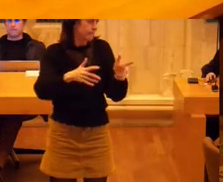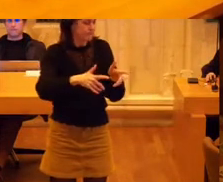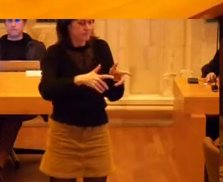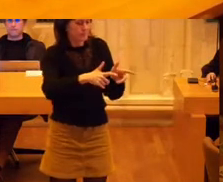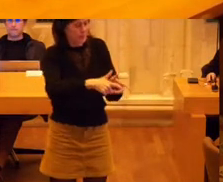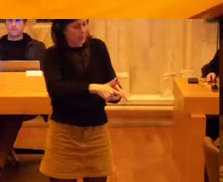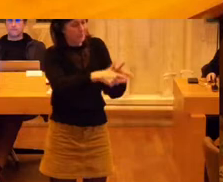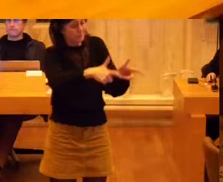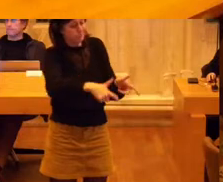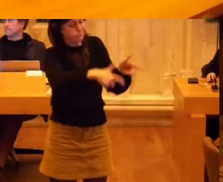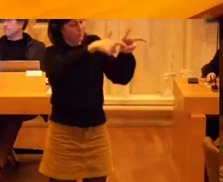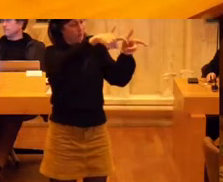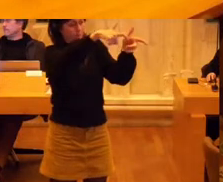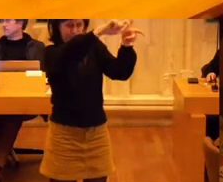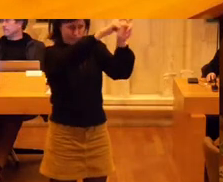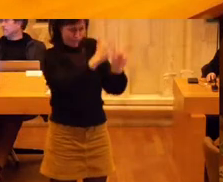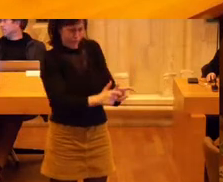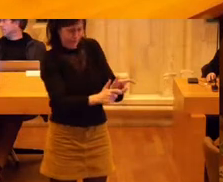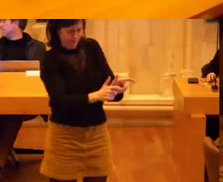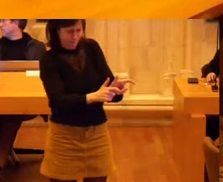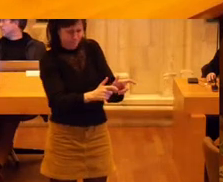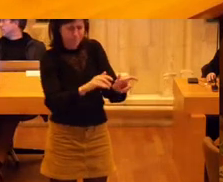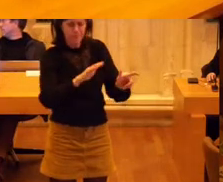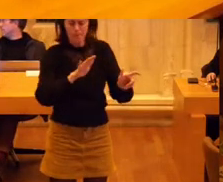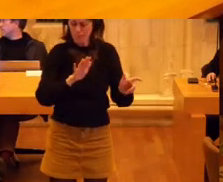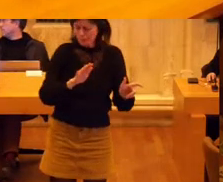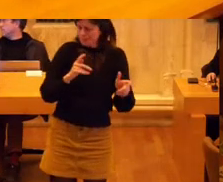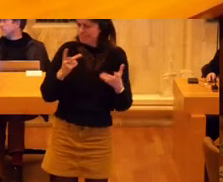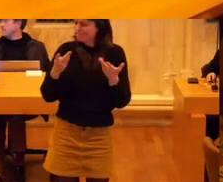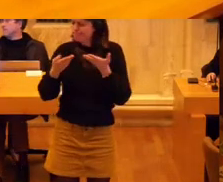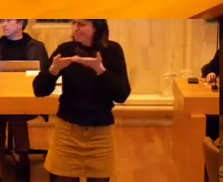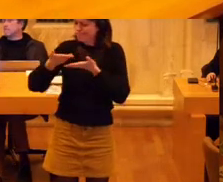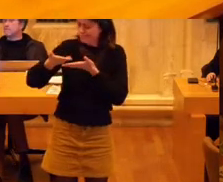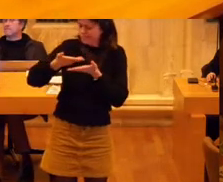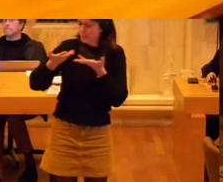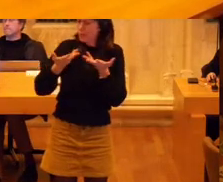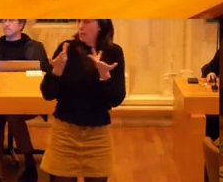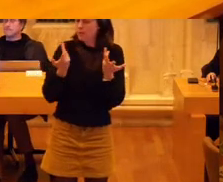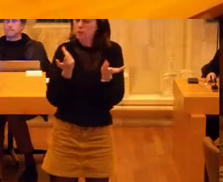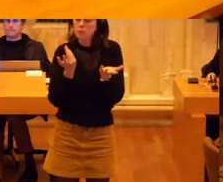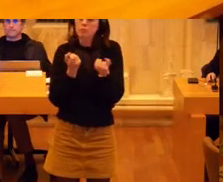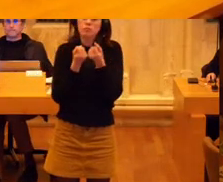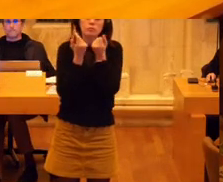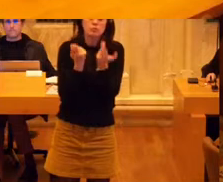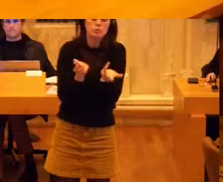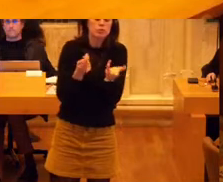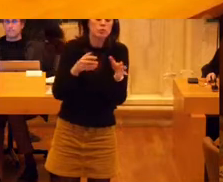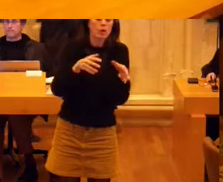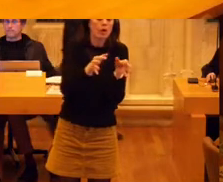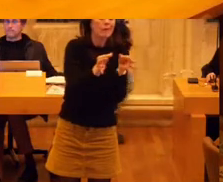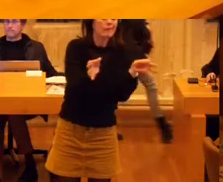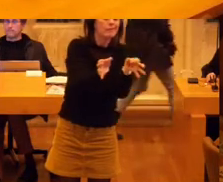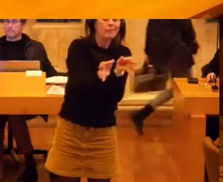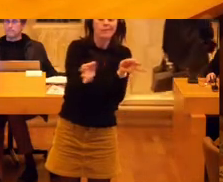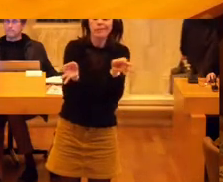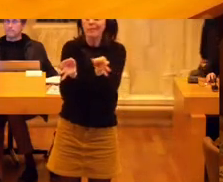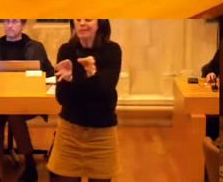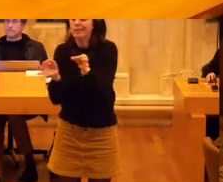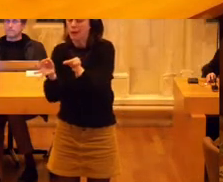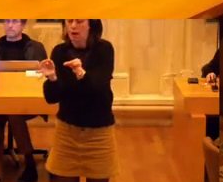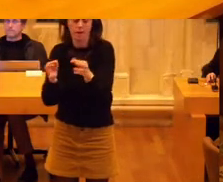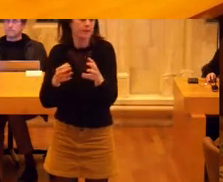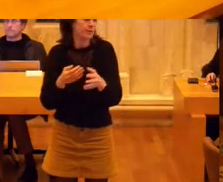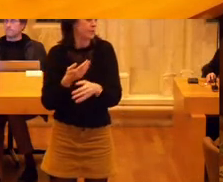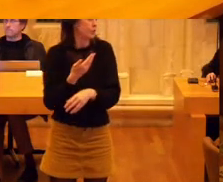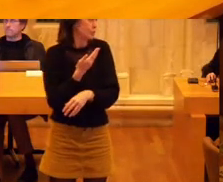du patrimoine, il a été travaillé avec eux sur différentes localisations, sur différentes emprises qui font l'objet d'une